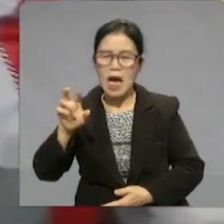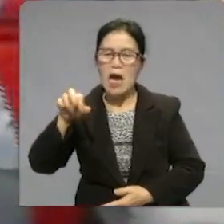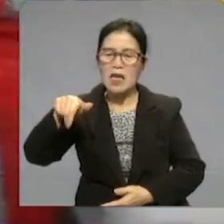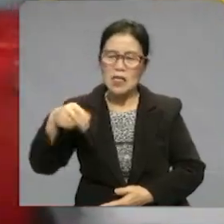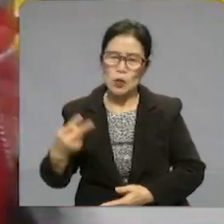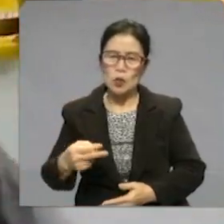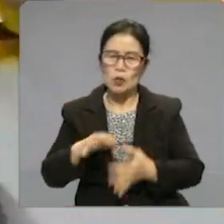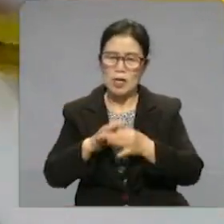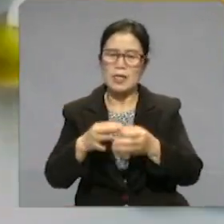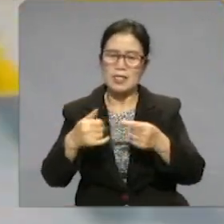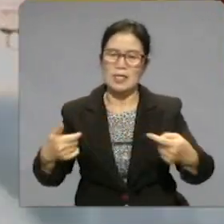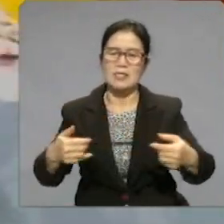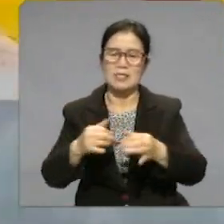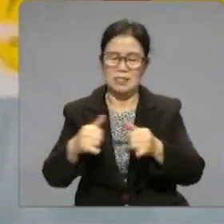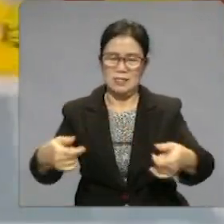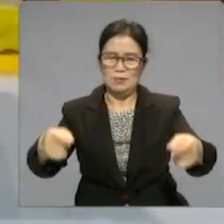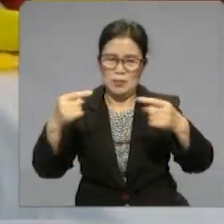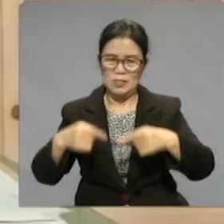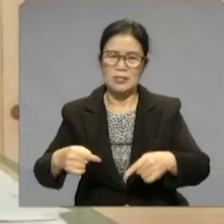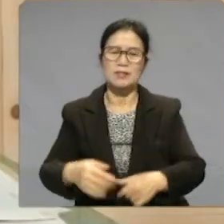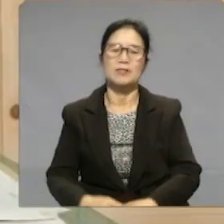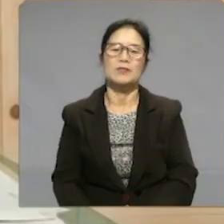관계자들이 함께했습니다.